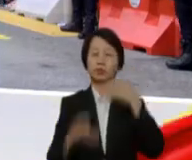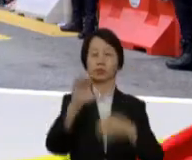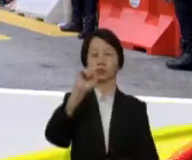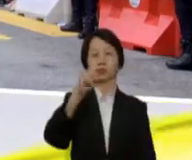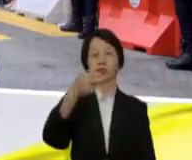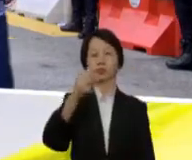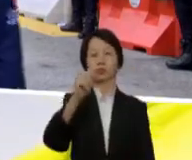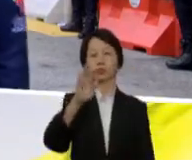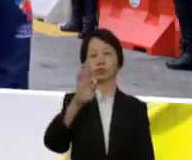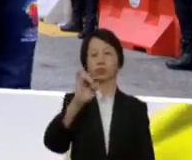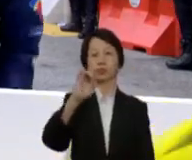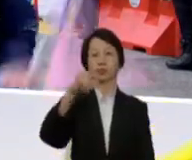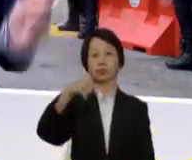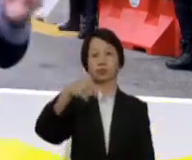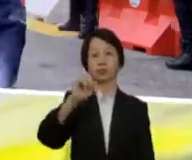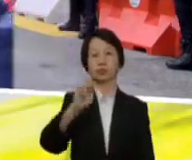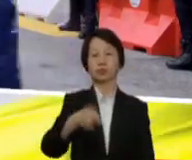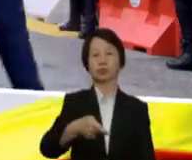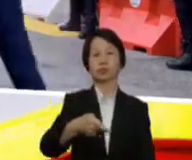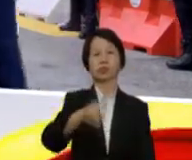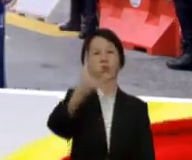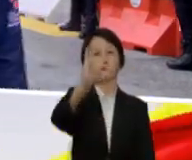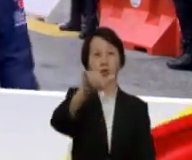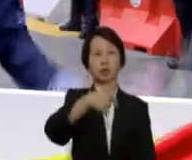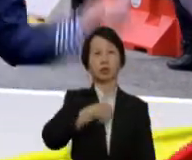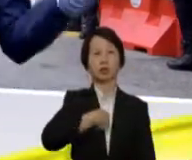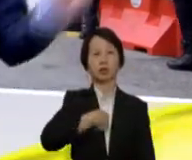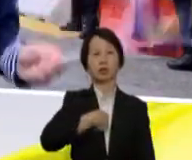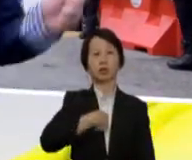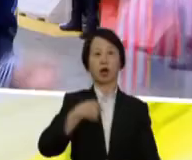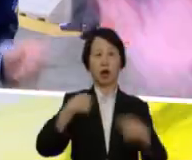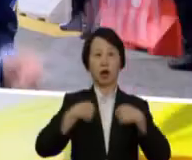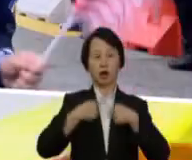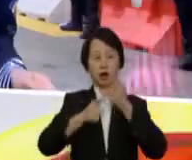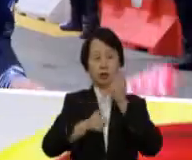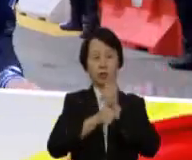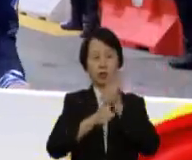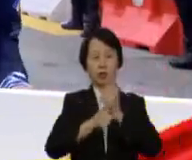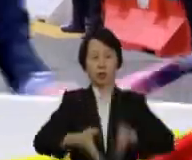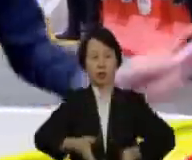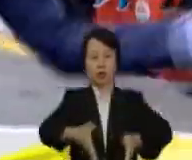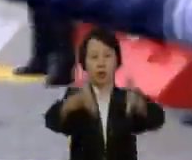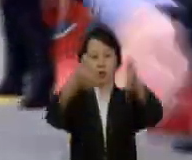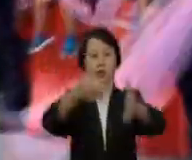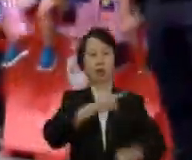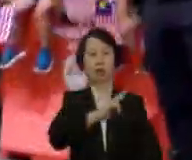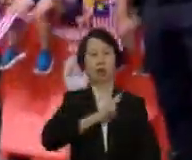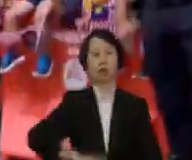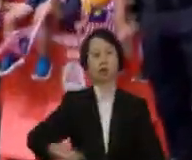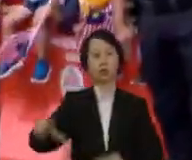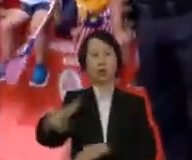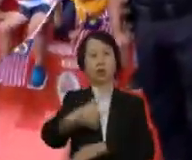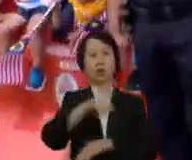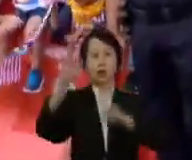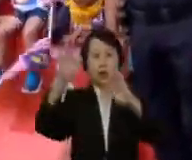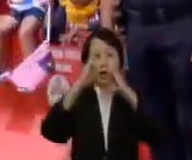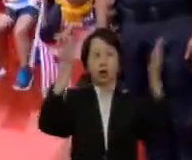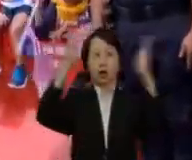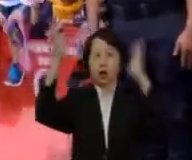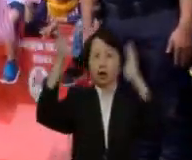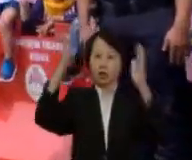kemeriahannya. Ya, Meg dan juga Andy, saya Syafiqah Ishak berada betul-betul di Jalan Raja Laut ini. Keluarga Malaysia,